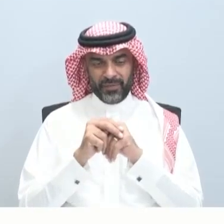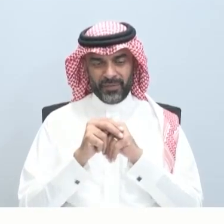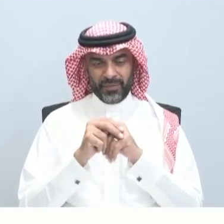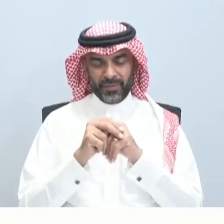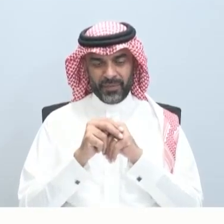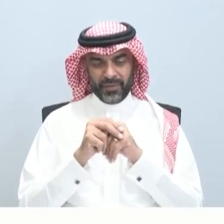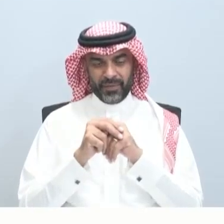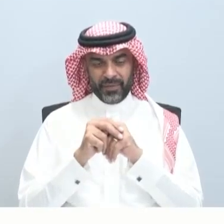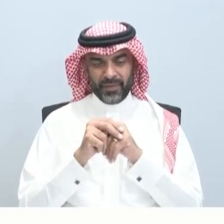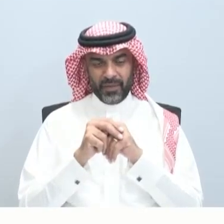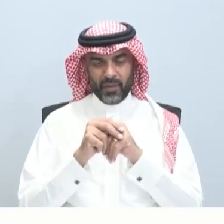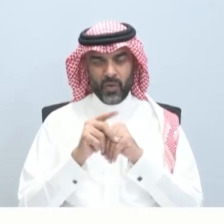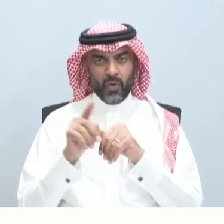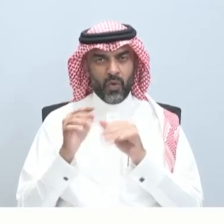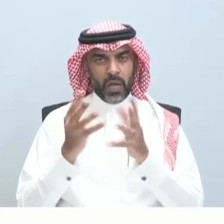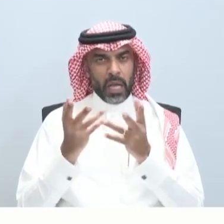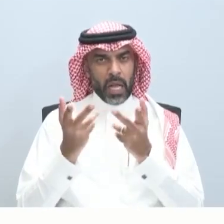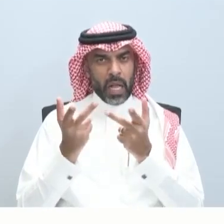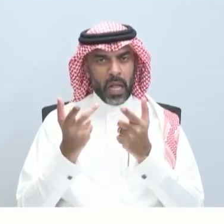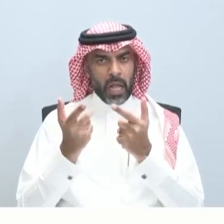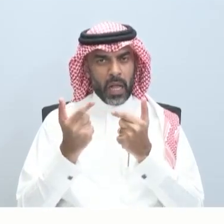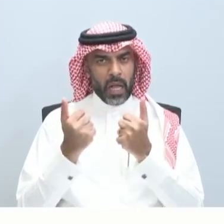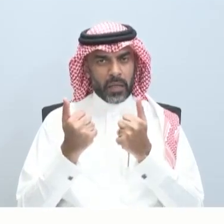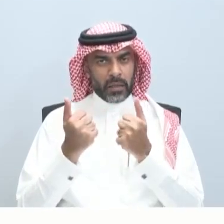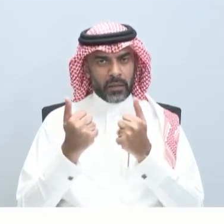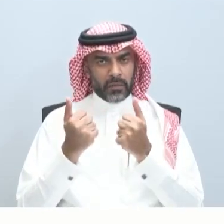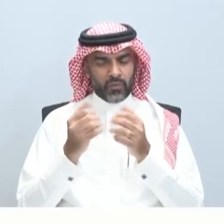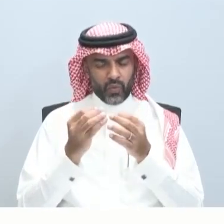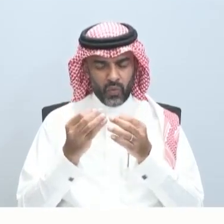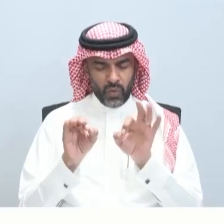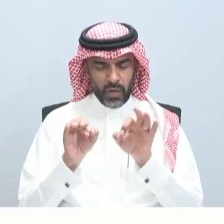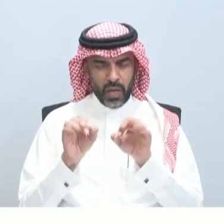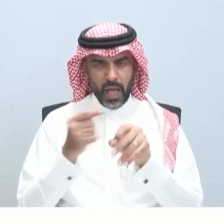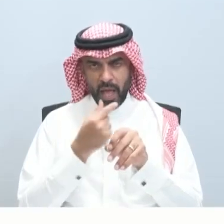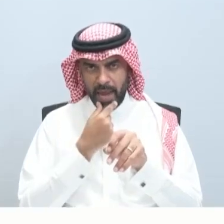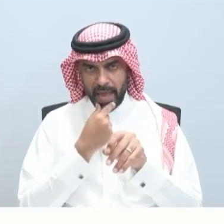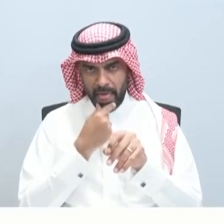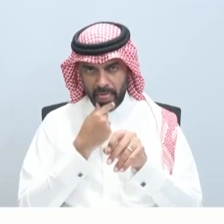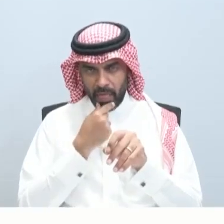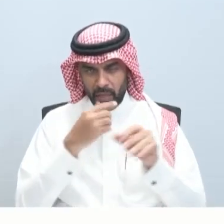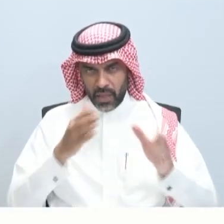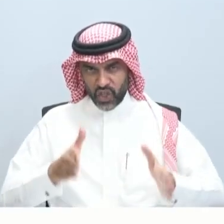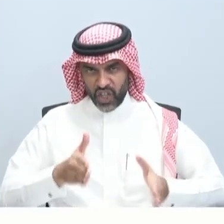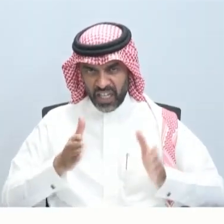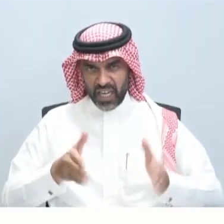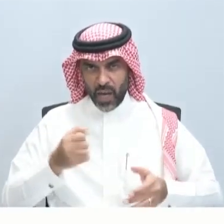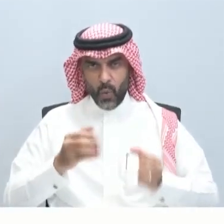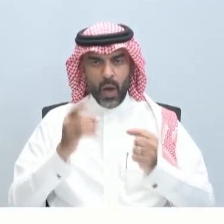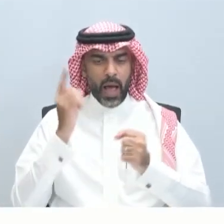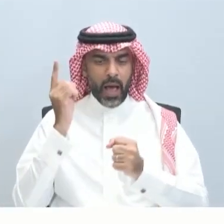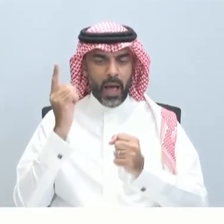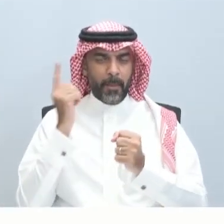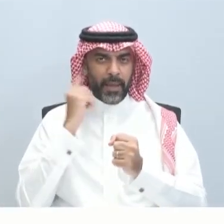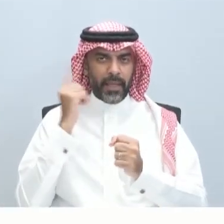الله فيكم 22 والذي يقول ما العدد الاجمالي للسكان في الرياض والشرقيه والمدينه المنوره